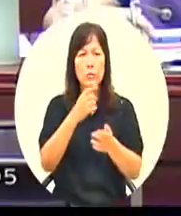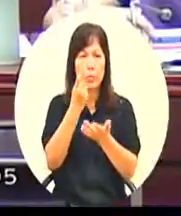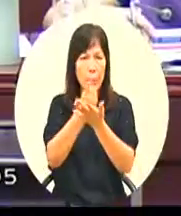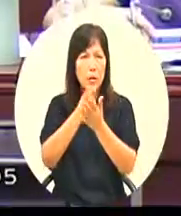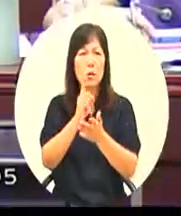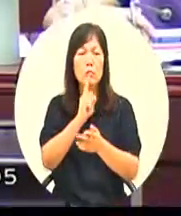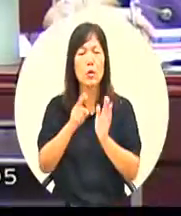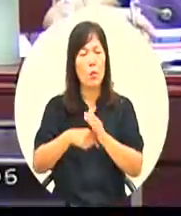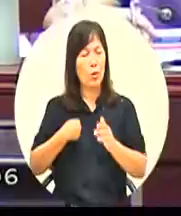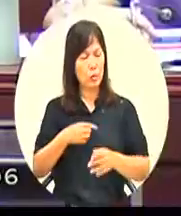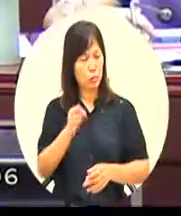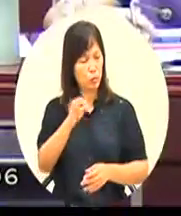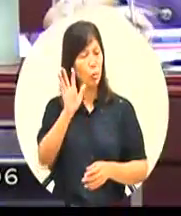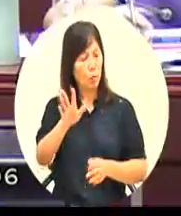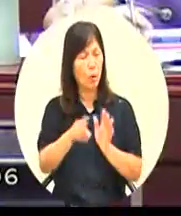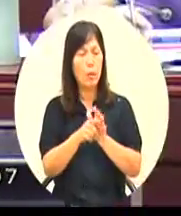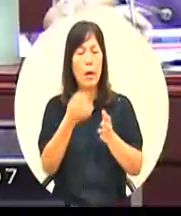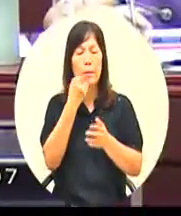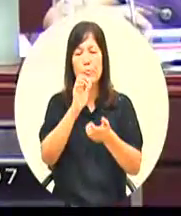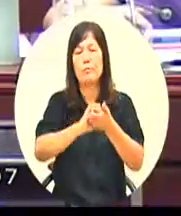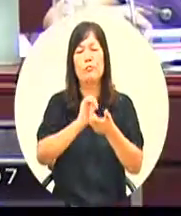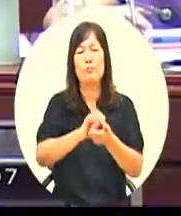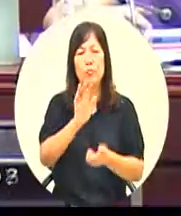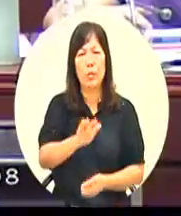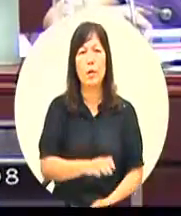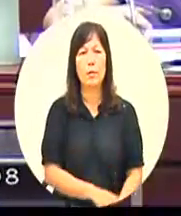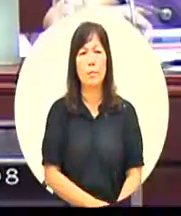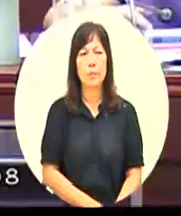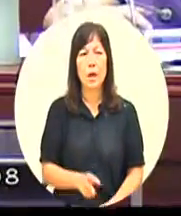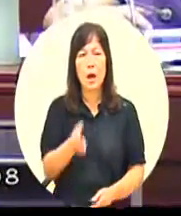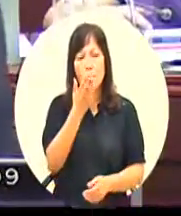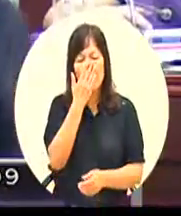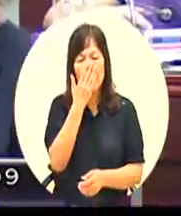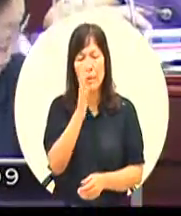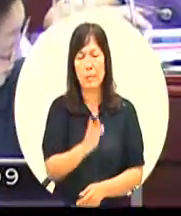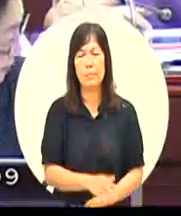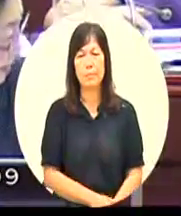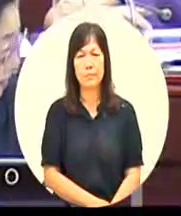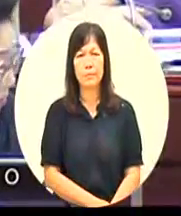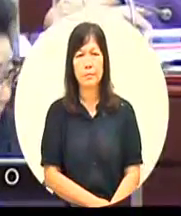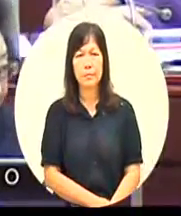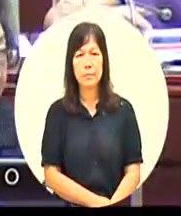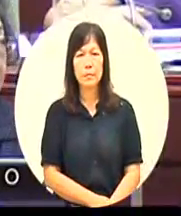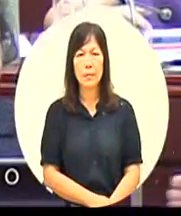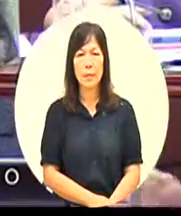务基金都有好几百万在那里。 好，谢谢。 他不会这么说哦。